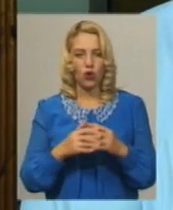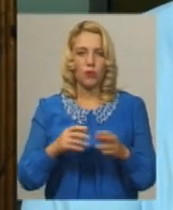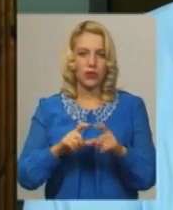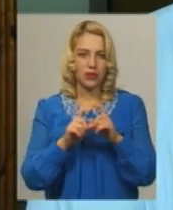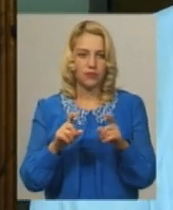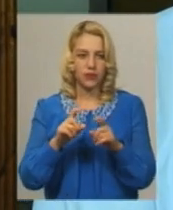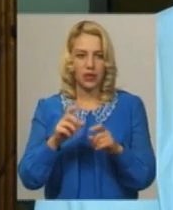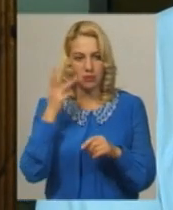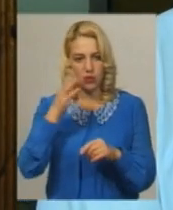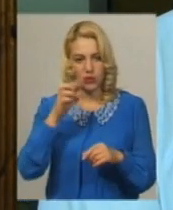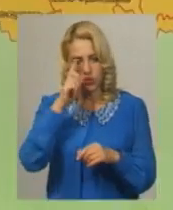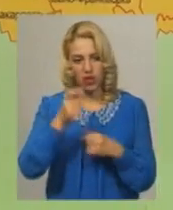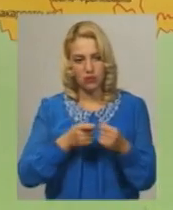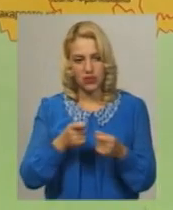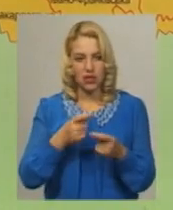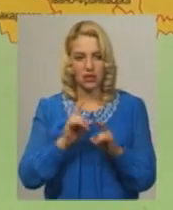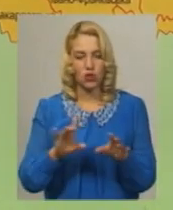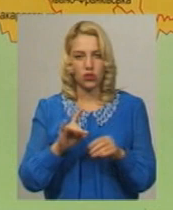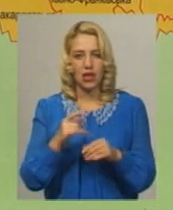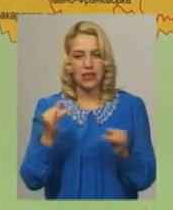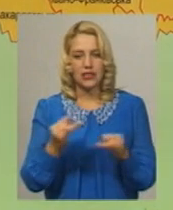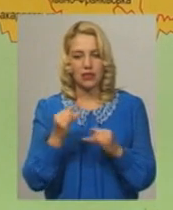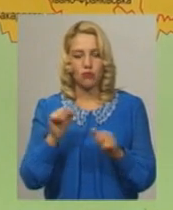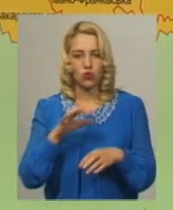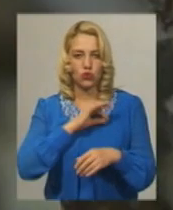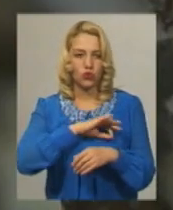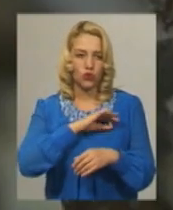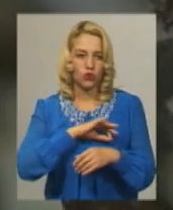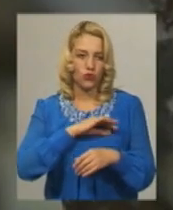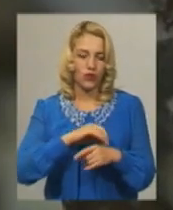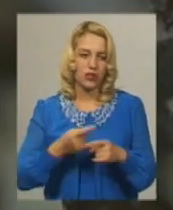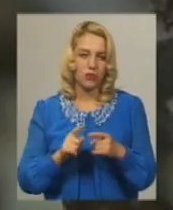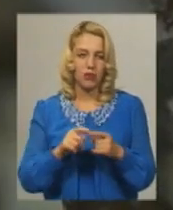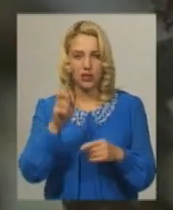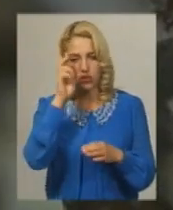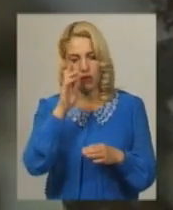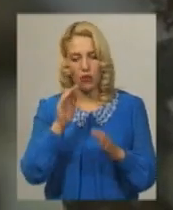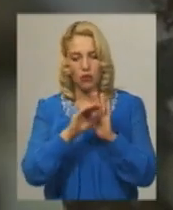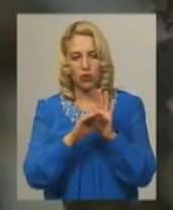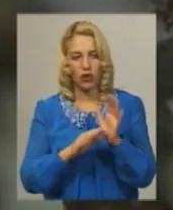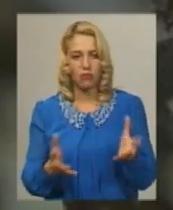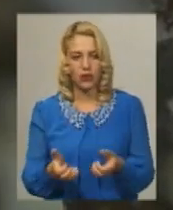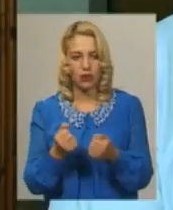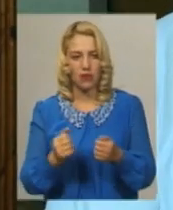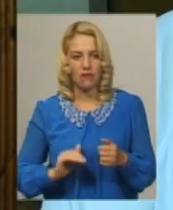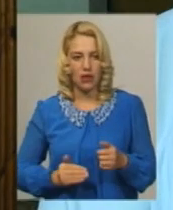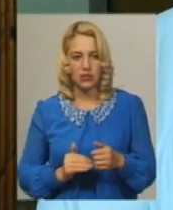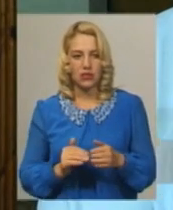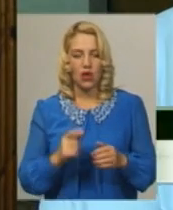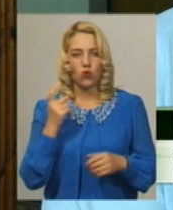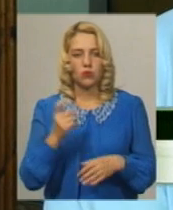Хмельницької облдержадміністрації Вадим Конончук каже, зацікавлені можуть скористатися державними програмами підтримки фермерських господарств.